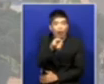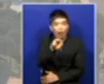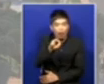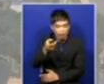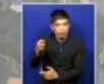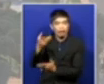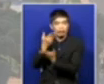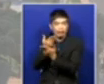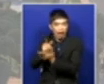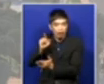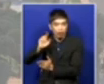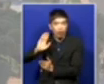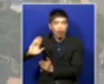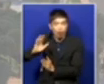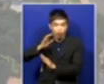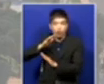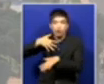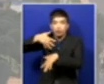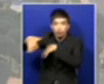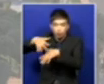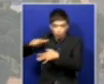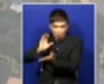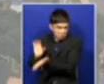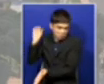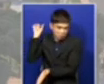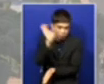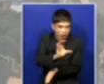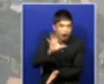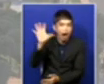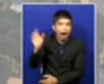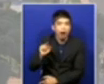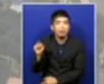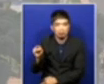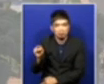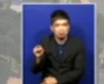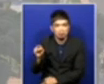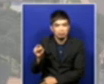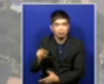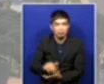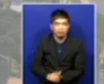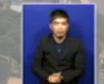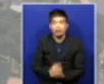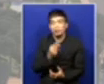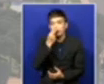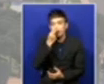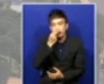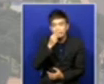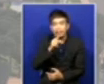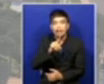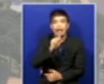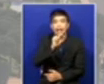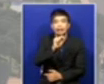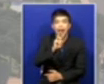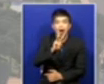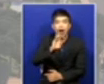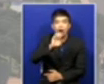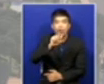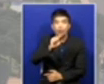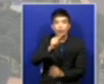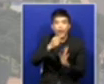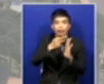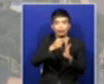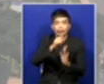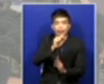ก็รัฐบาลดีแต่แจกเงินไอ้แฮชแท็กเครื่องหมายนี่หลายท่านอาจจะไม่รู้เวลาท่านเข้าไปเล่น Twitter ท่านก็ลองกดคำนี้นะมันขึ้นบาน